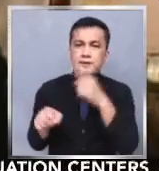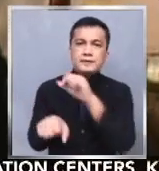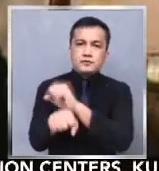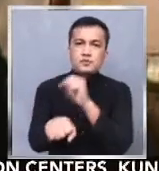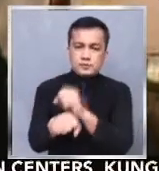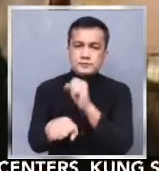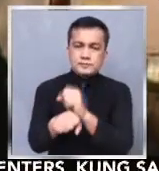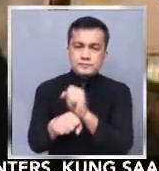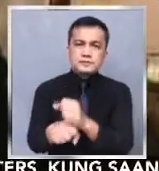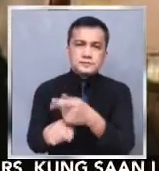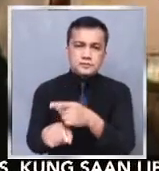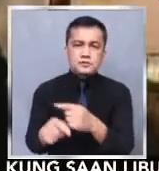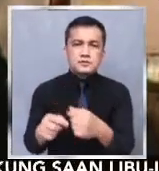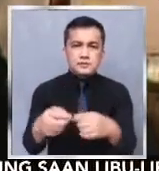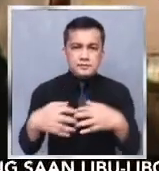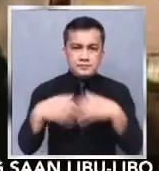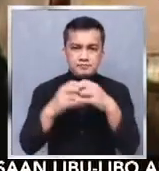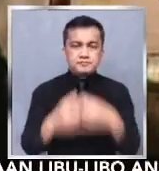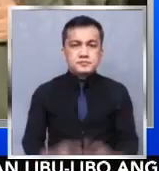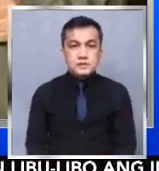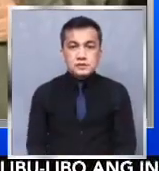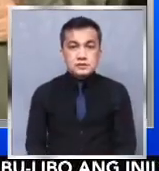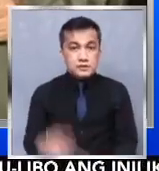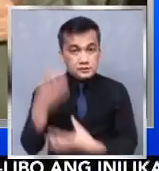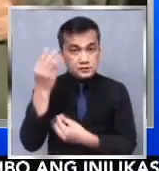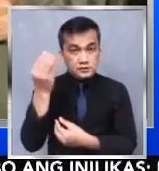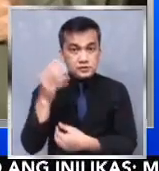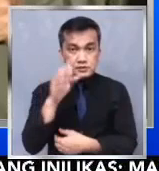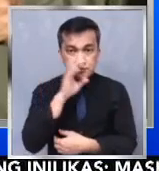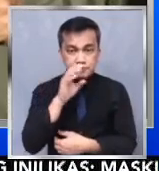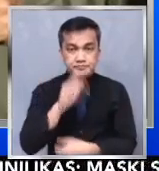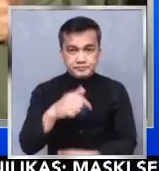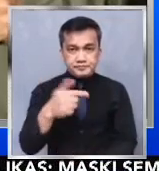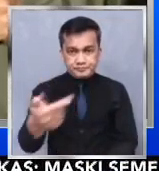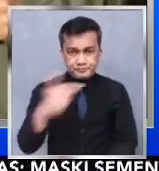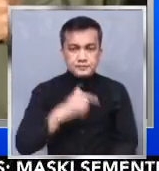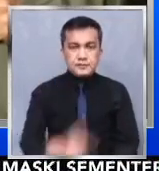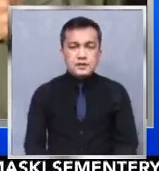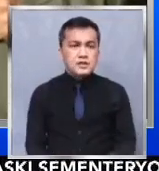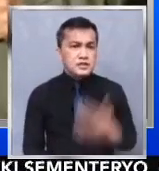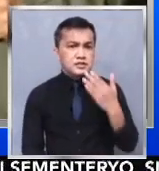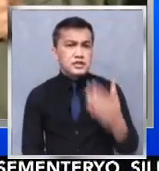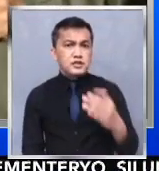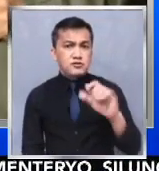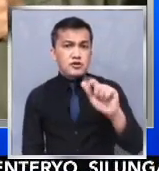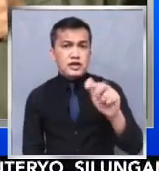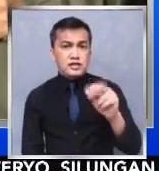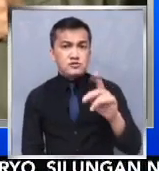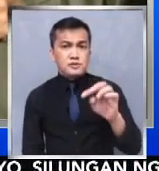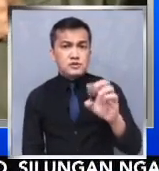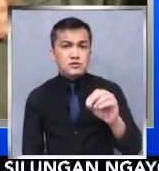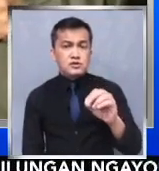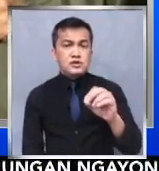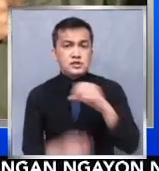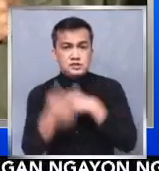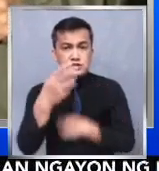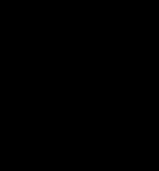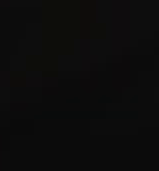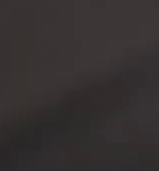Yan ang latest mula dito sa Cebu, Mel. Maraming salamat sa iyo, Alan Domingo ng GMA Regional TV, Balitang